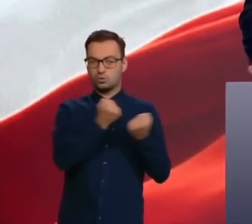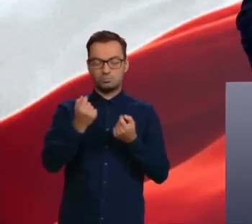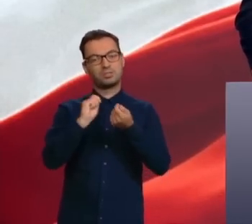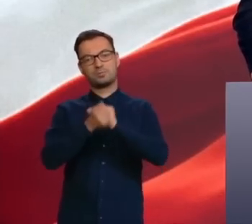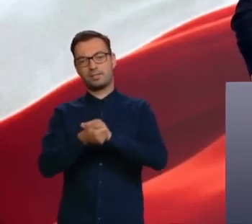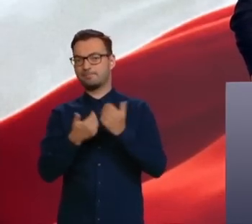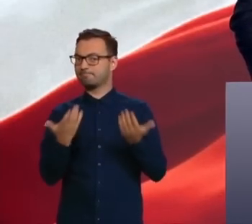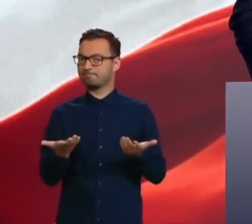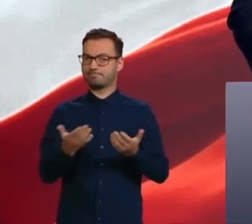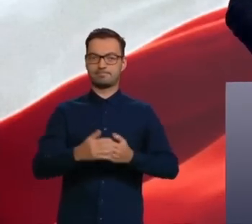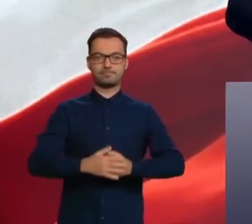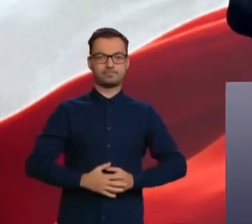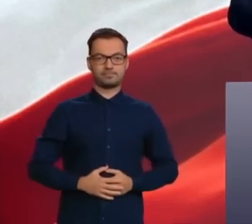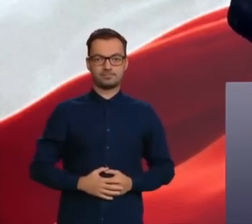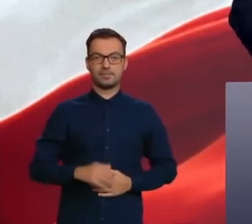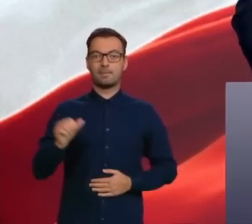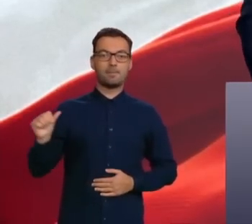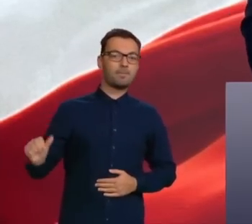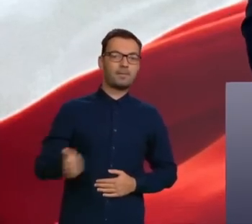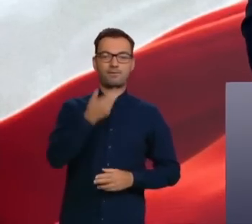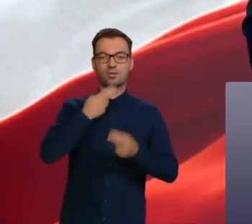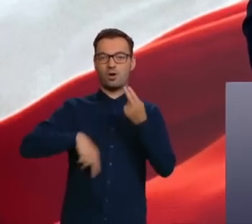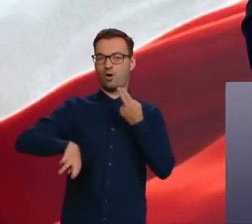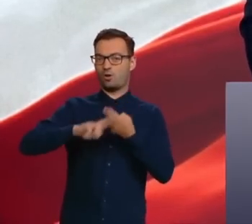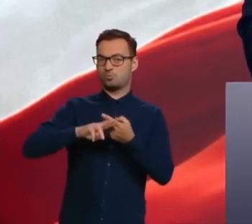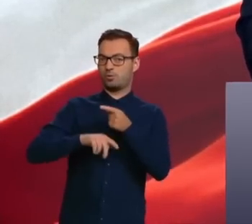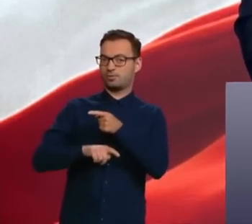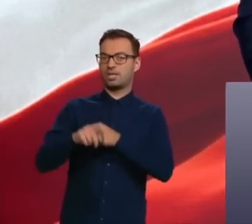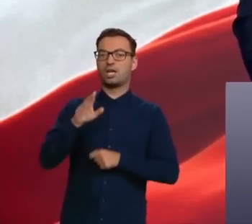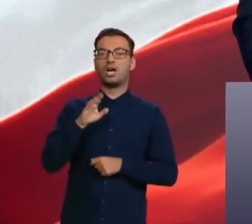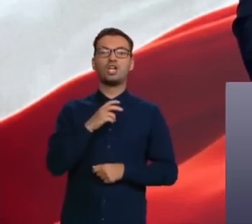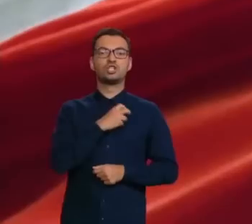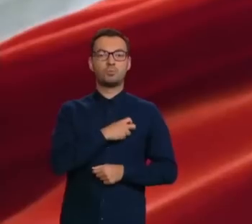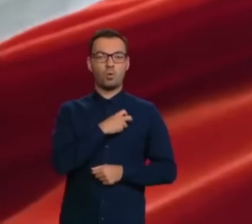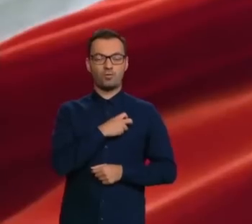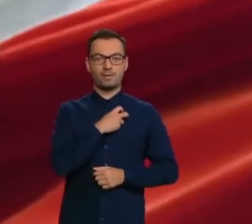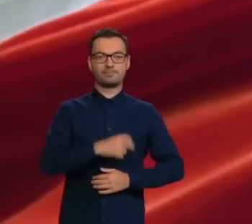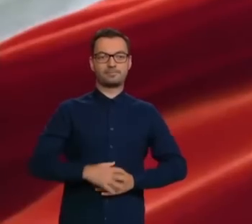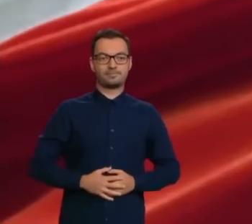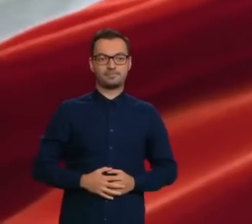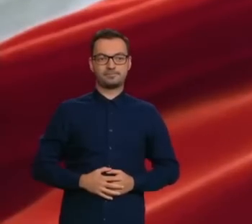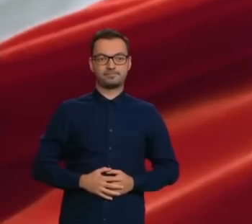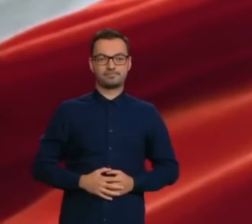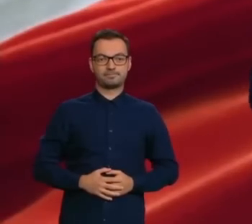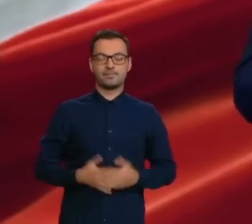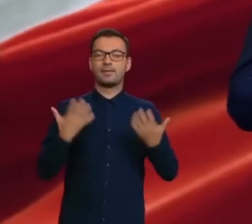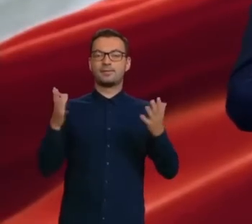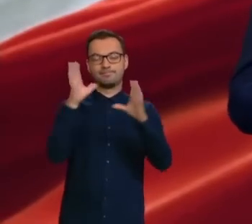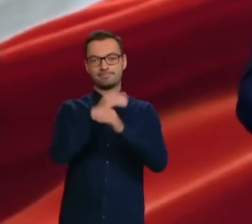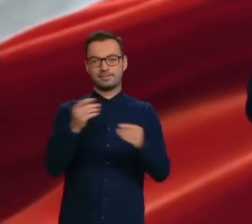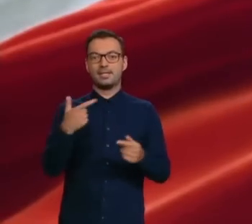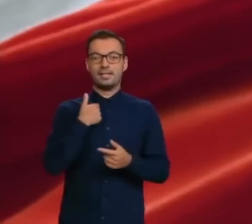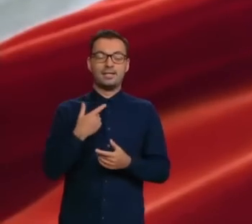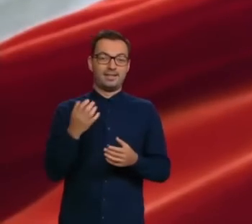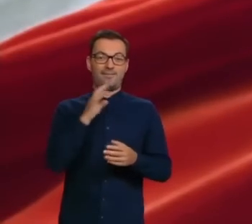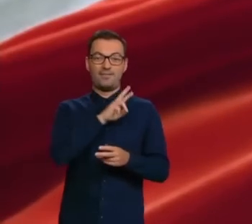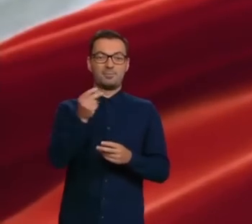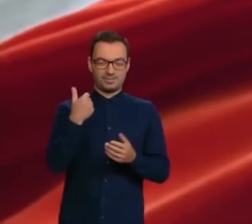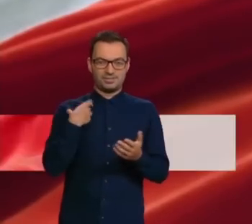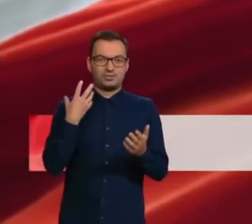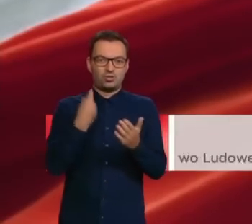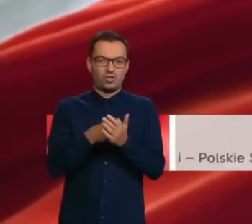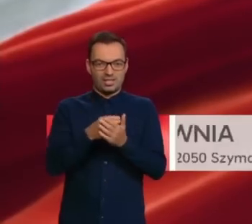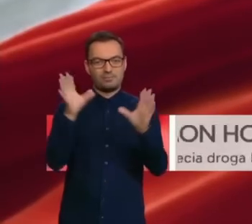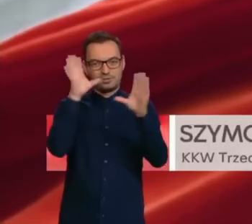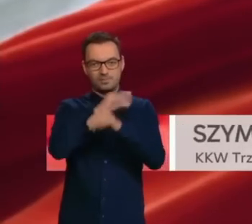Sejmu. Może to wejdzie. Jako pierwszy odpowiada Szymon Hołownia. Drodzy państwo, my bardzo szanujemy wasze pieniądze, bo wiemy, z